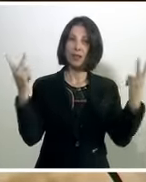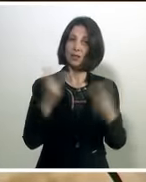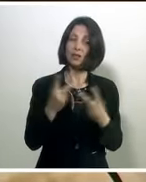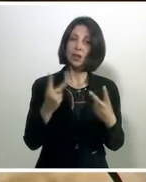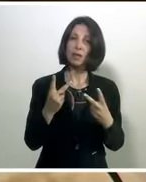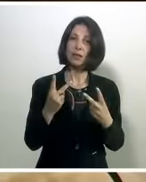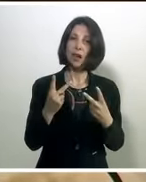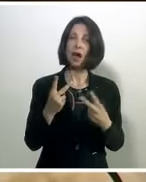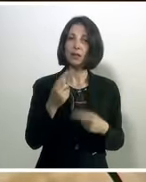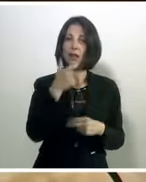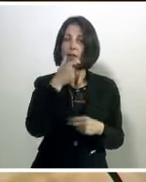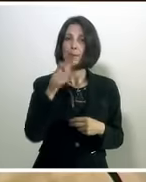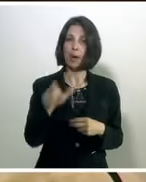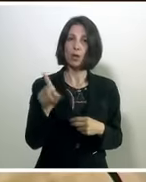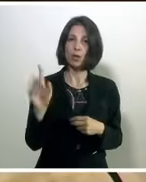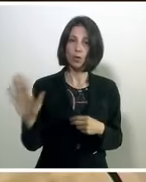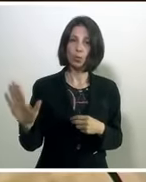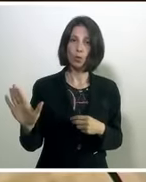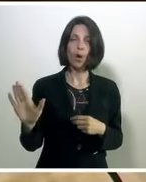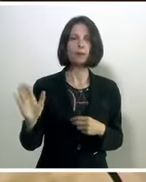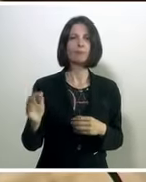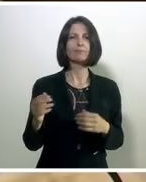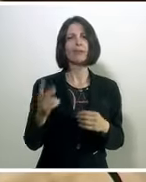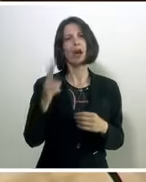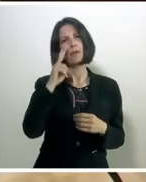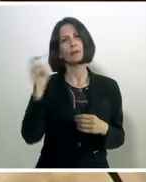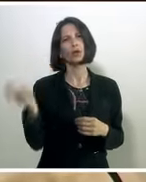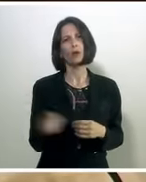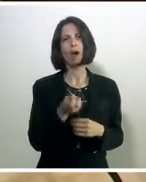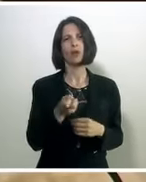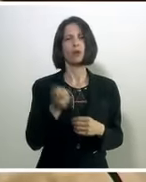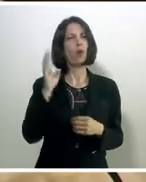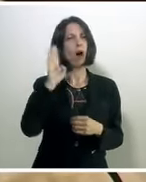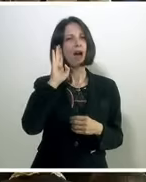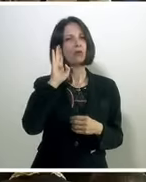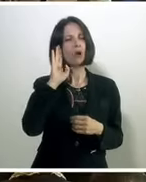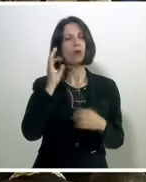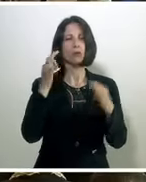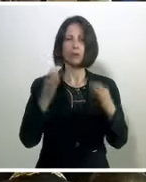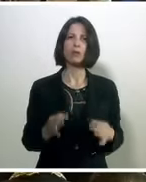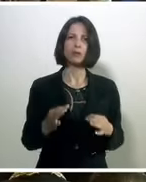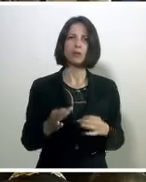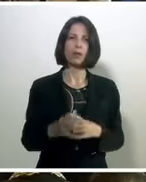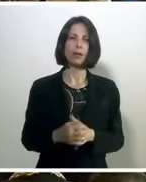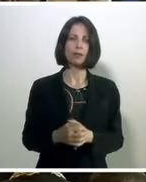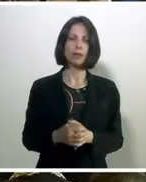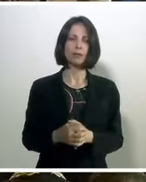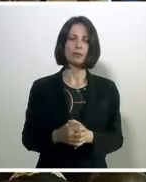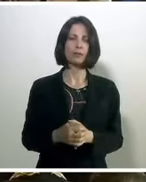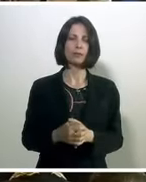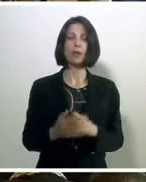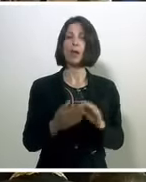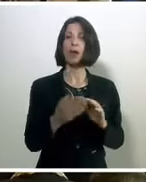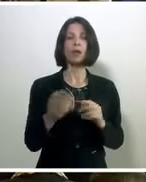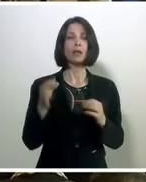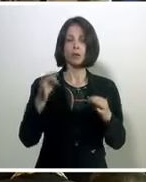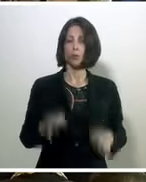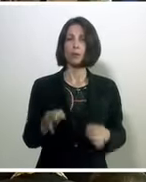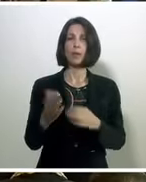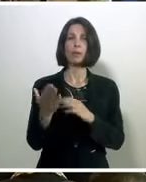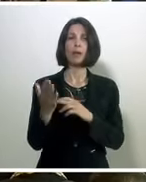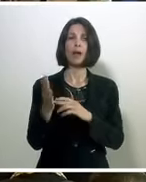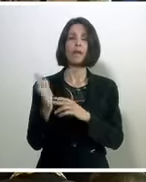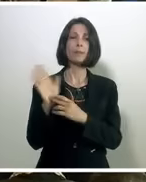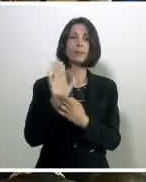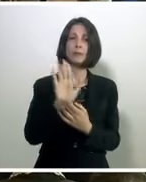avrebbe trovato un ascolto persino amplificato a mio giudizio forse dimostrato che quando la politica non